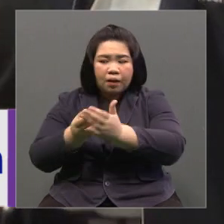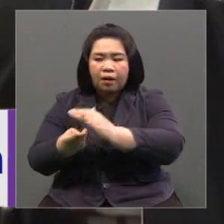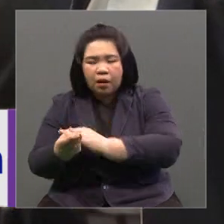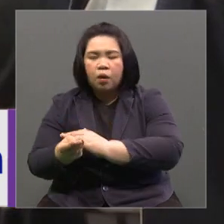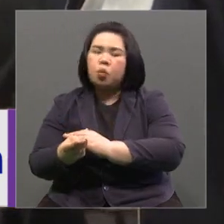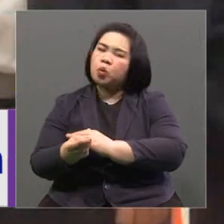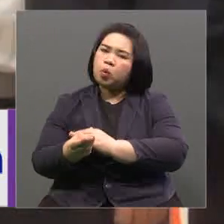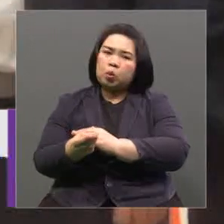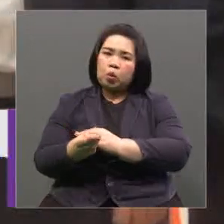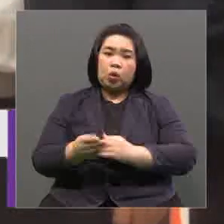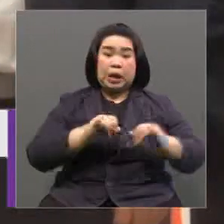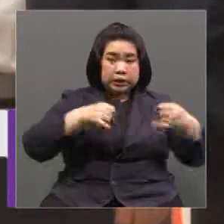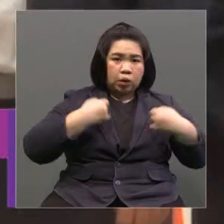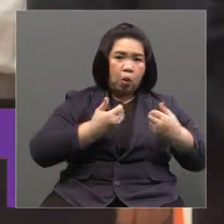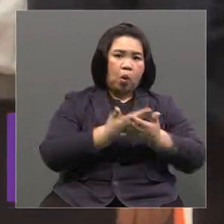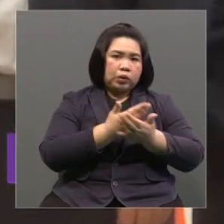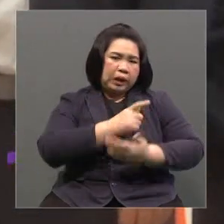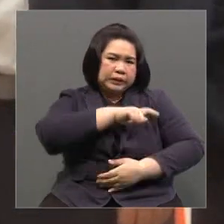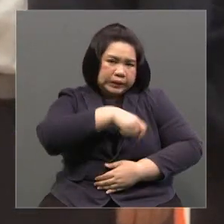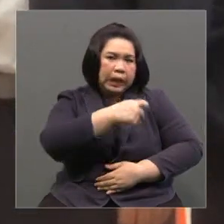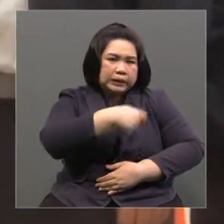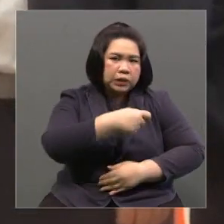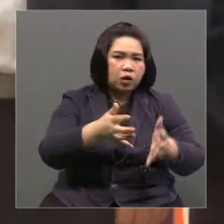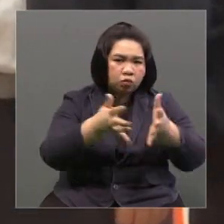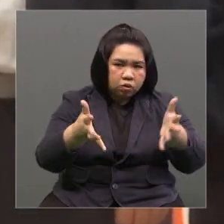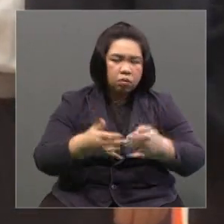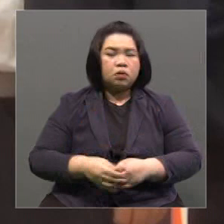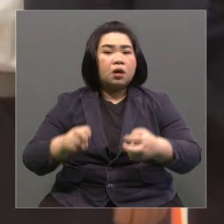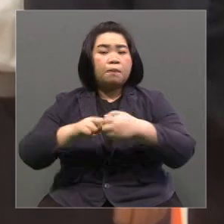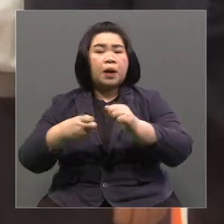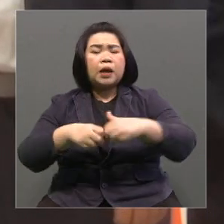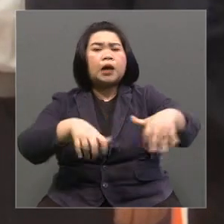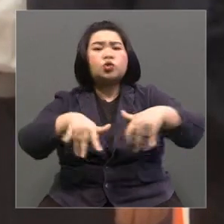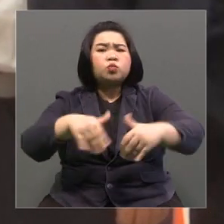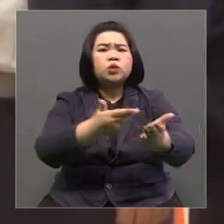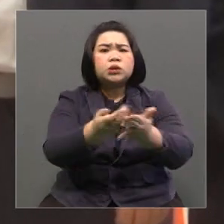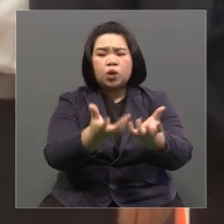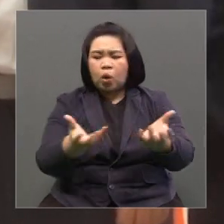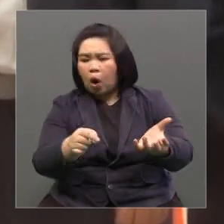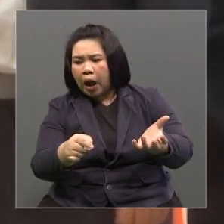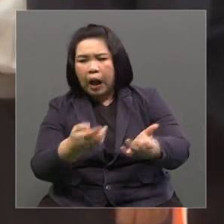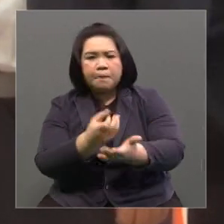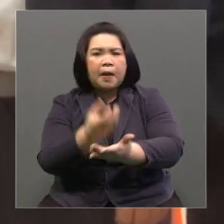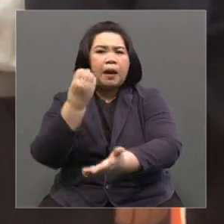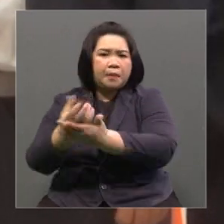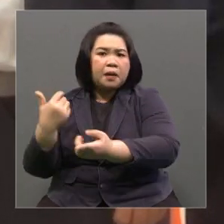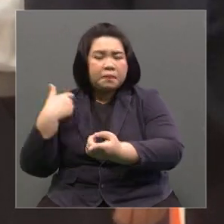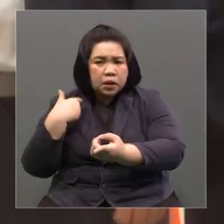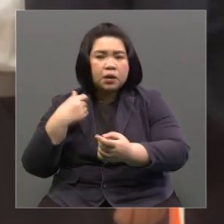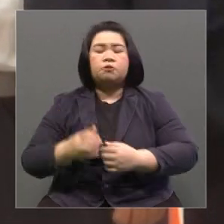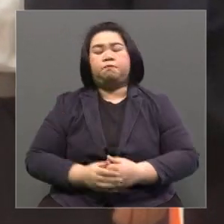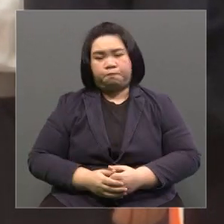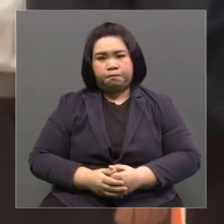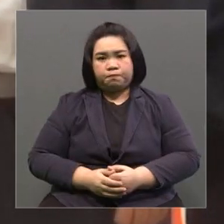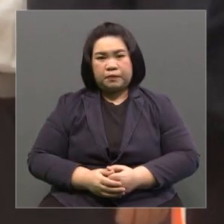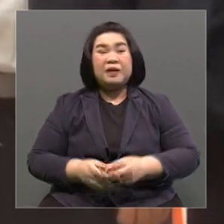ต้นทุนขนส่งนั้นสูงขึ้นด้วยสุดท้ายกระทบใครกระทบประชาชนพี่น้องผู้บริโภคอย่างเราๆอีกทั้